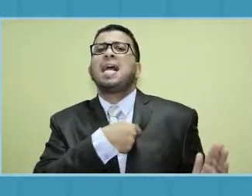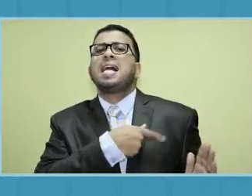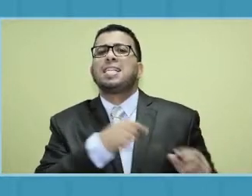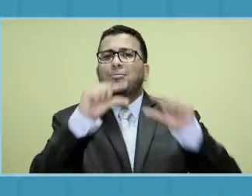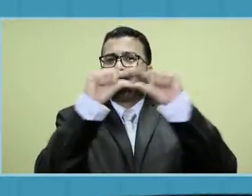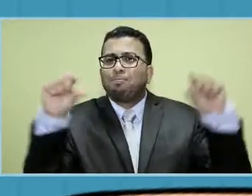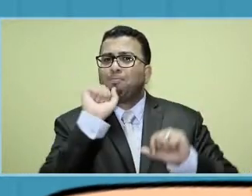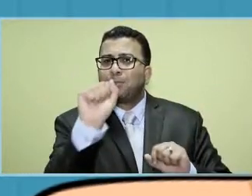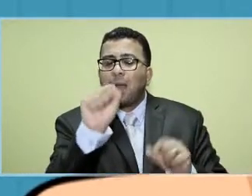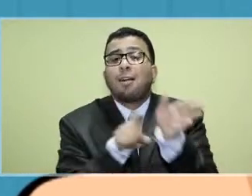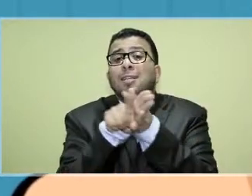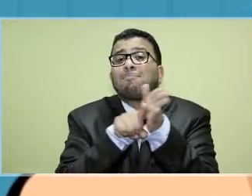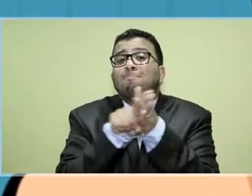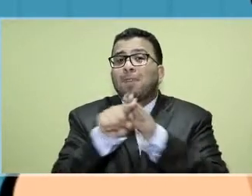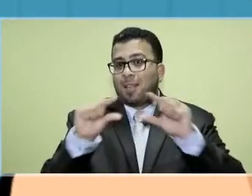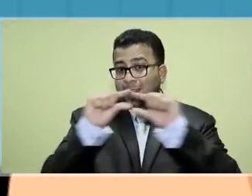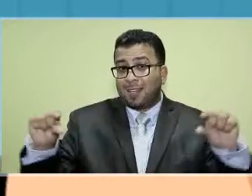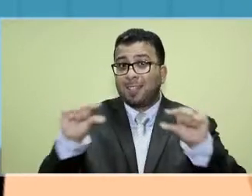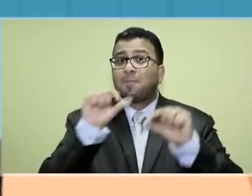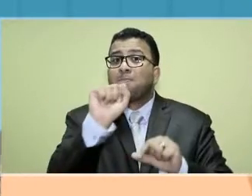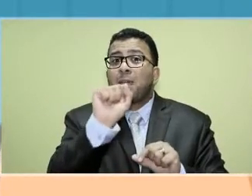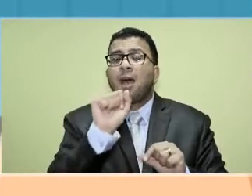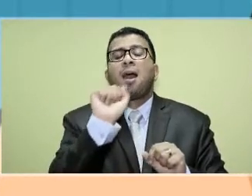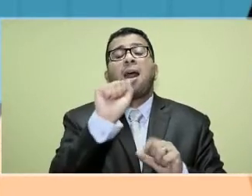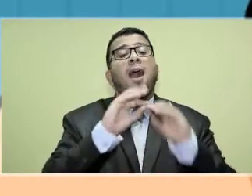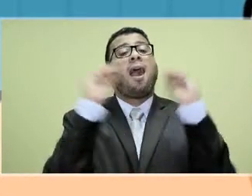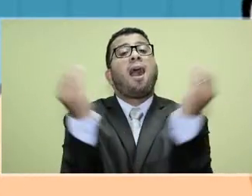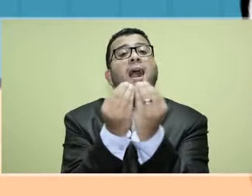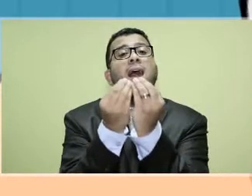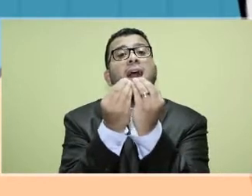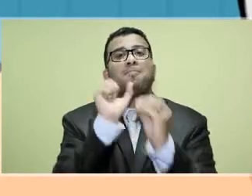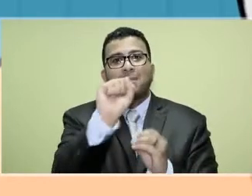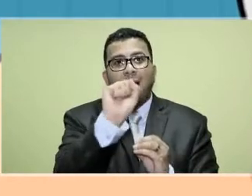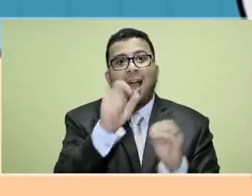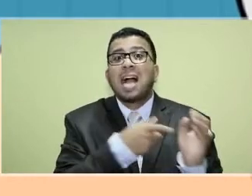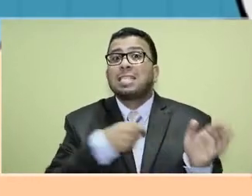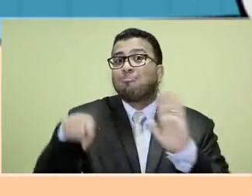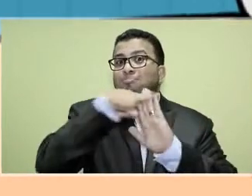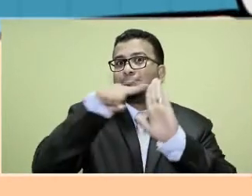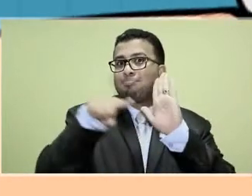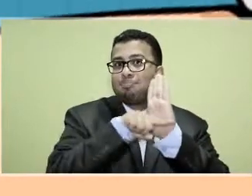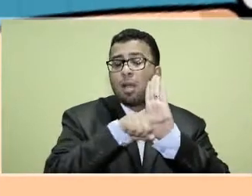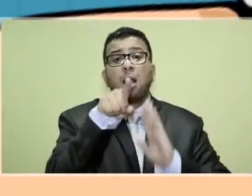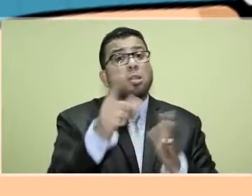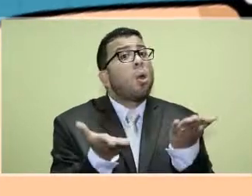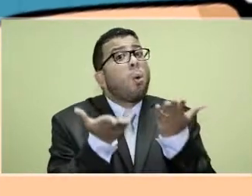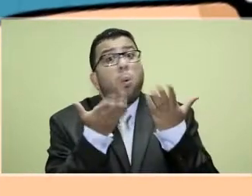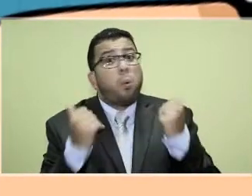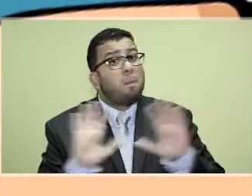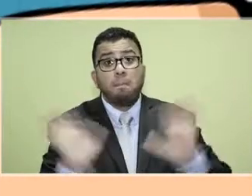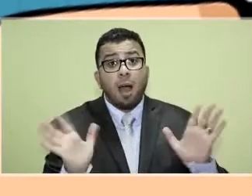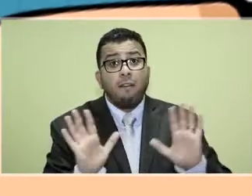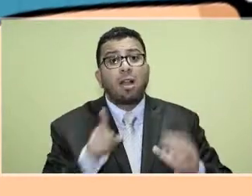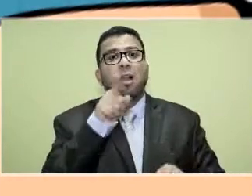المستخدم وكلمة المرور الخاصتين بحسابك لدى الهيئة. إذا لم يكن لديك حساب لدى الهيئة فيمكنك